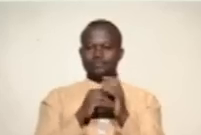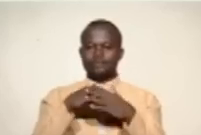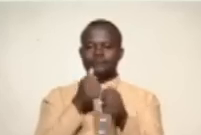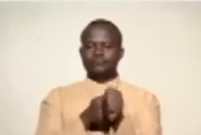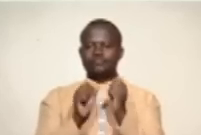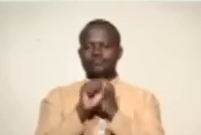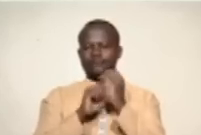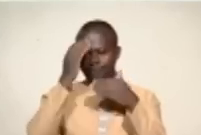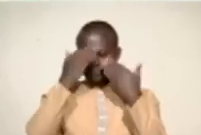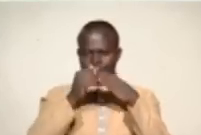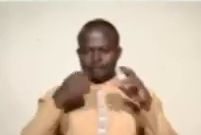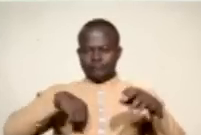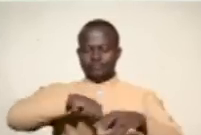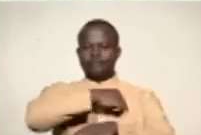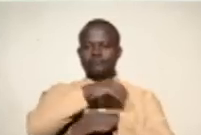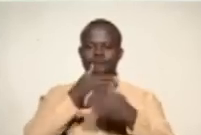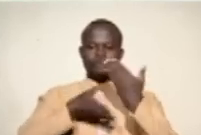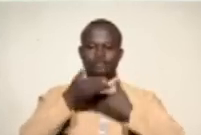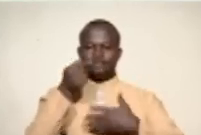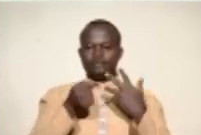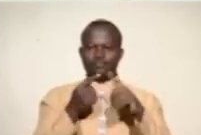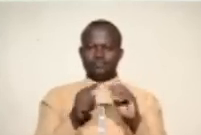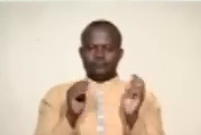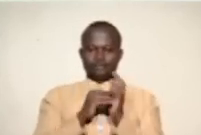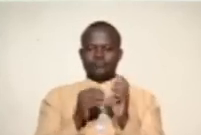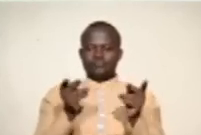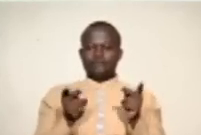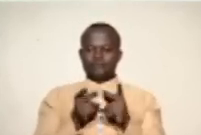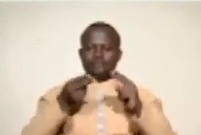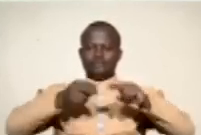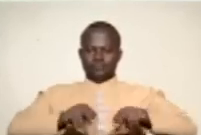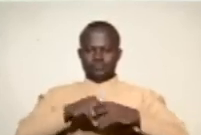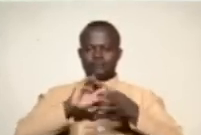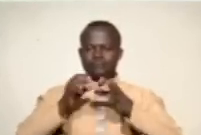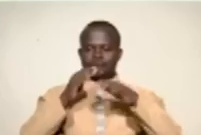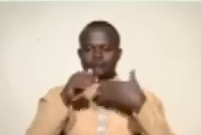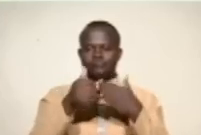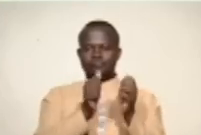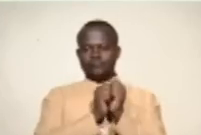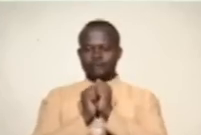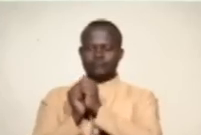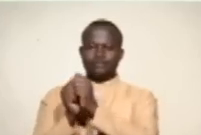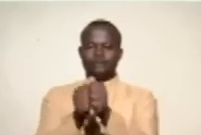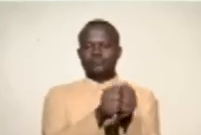murenge kugira ngo tuganire ibintu ariko turi naho bibera turi no mu bafatanyabikorwa ndetse